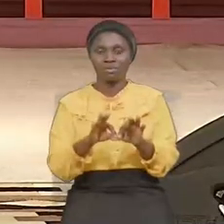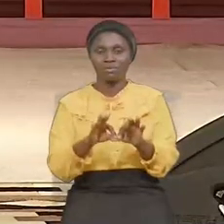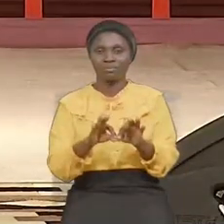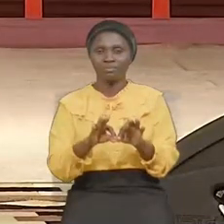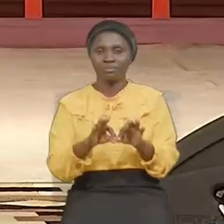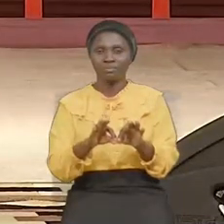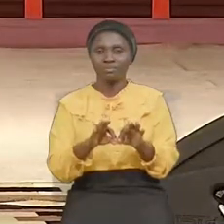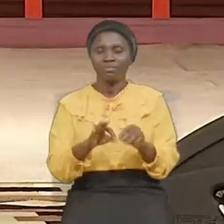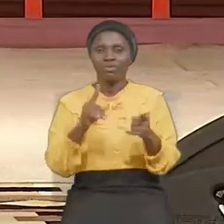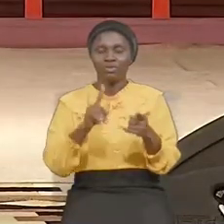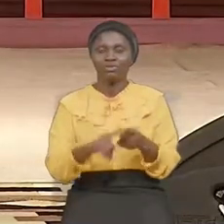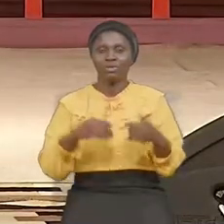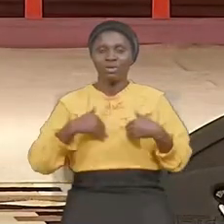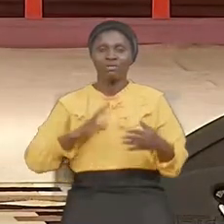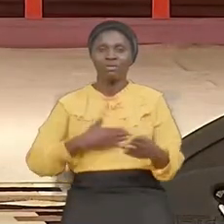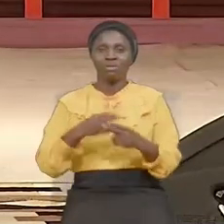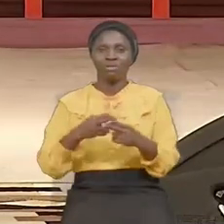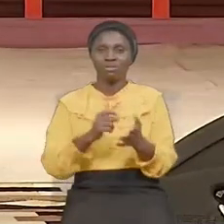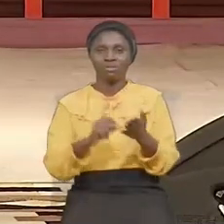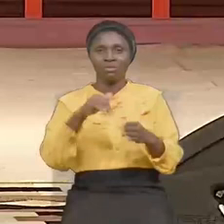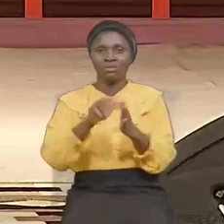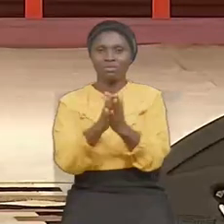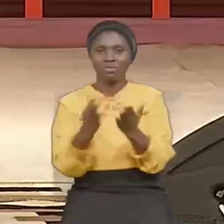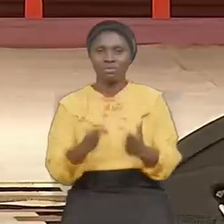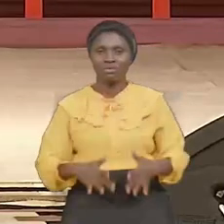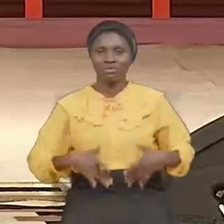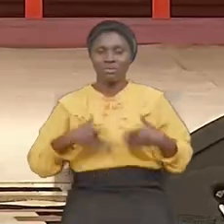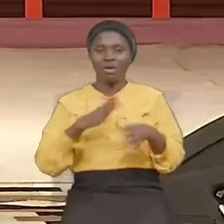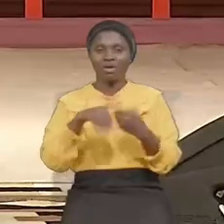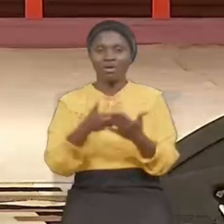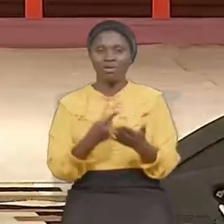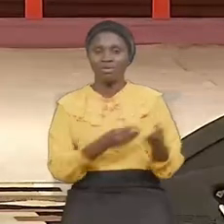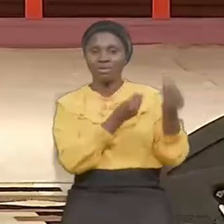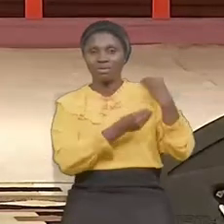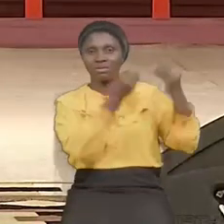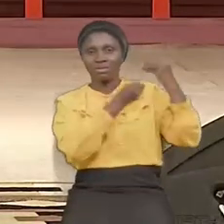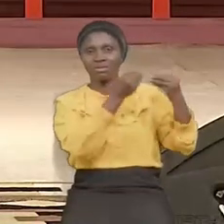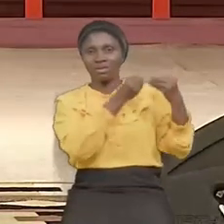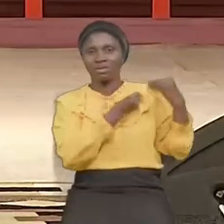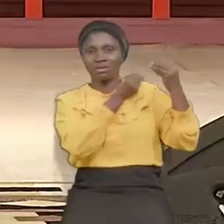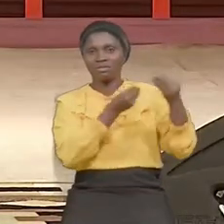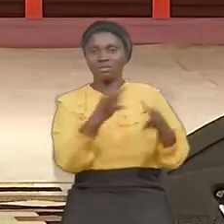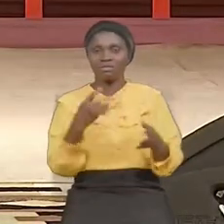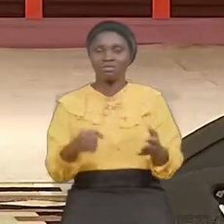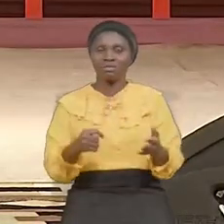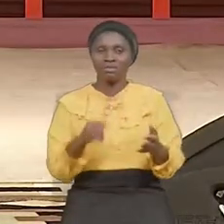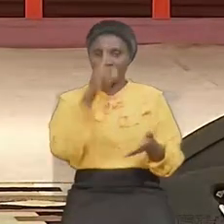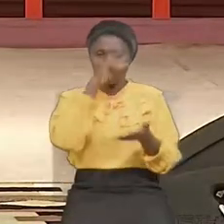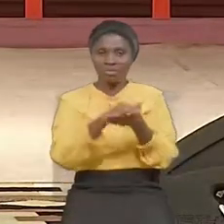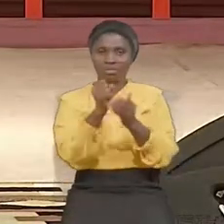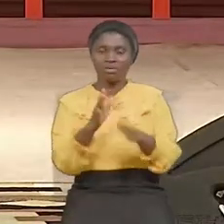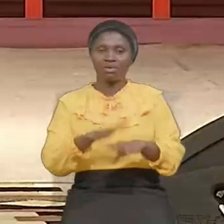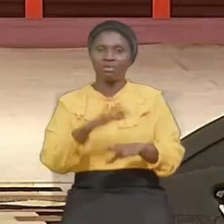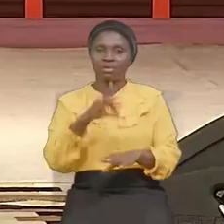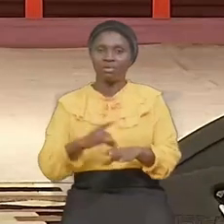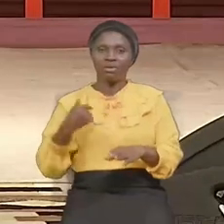de vie. Nous sommes dignes de jouir de tout l'héritage des saints dans le ciel. Nous sommes dignes de